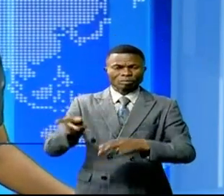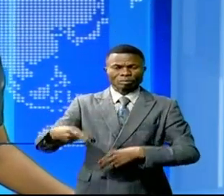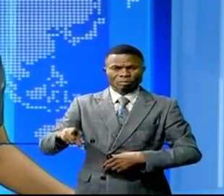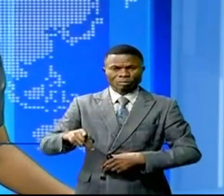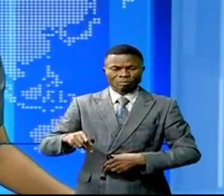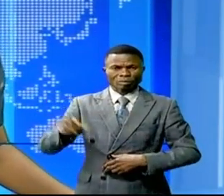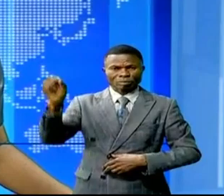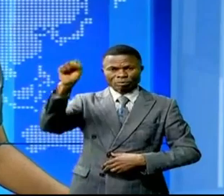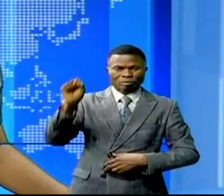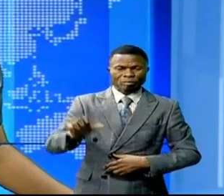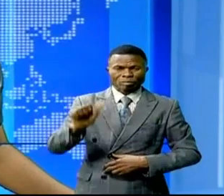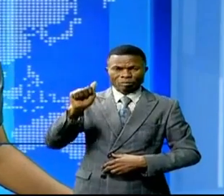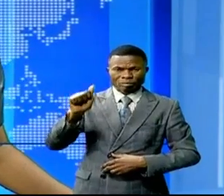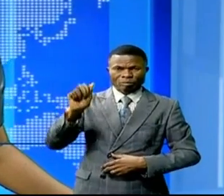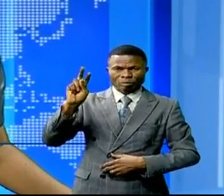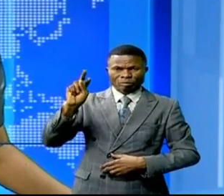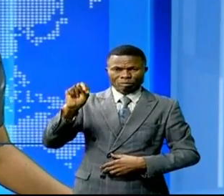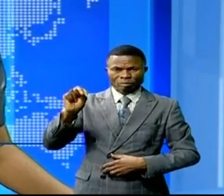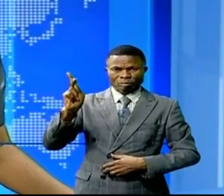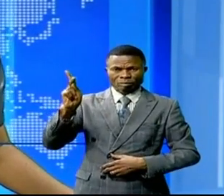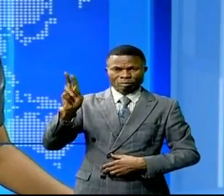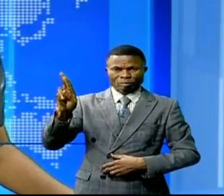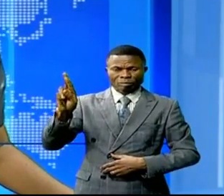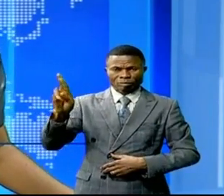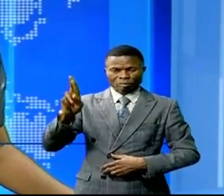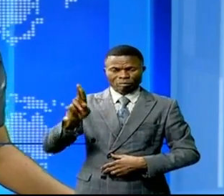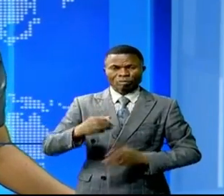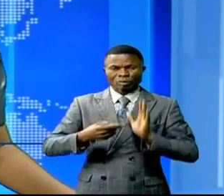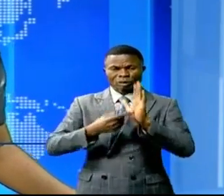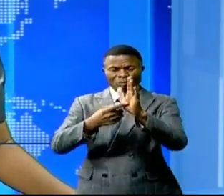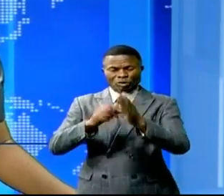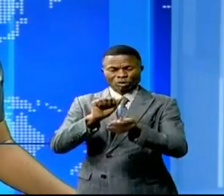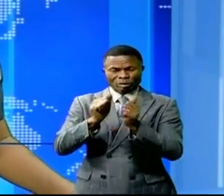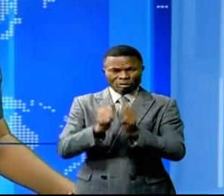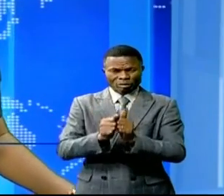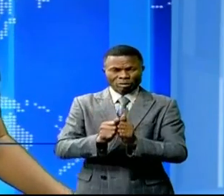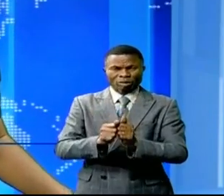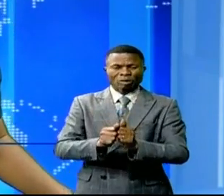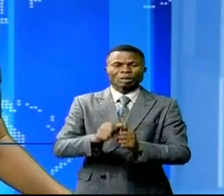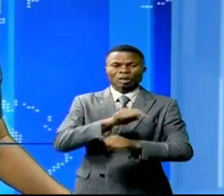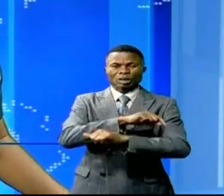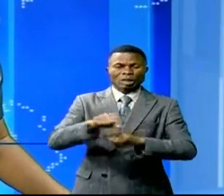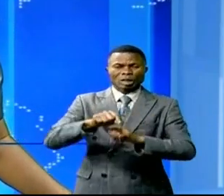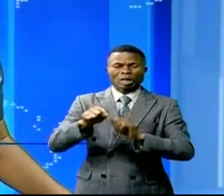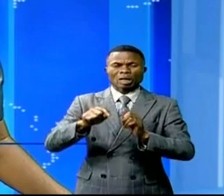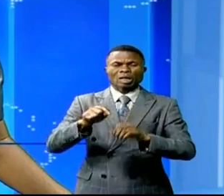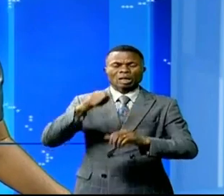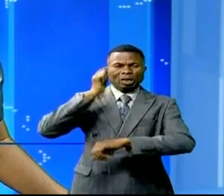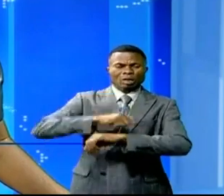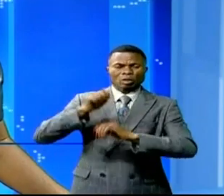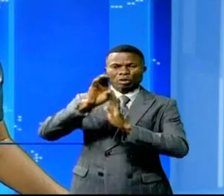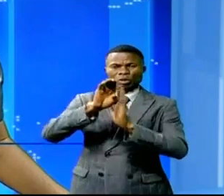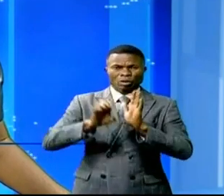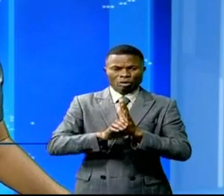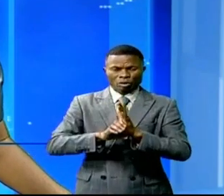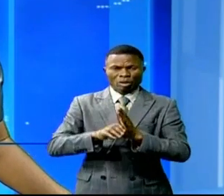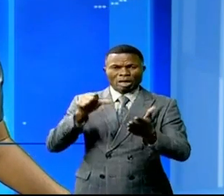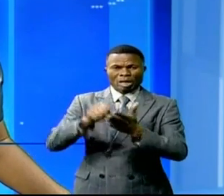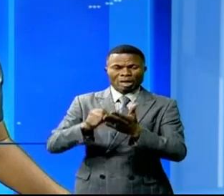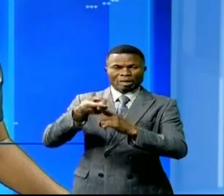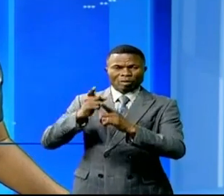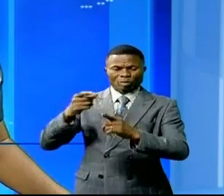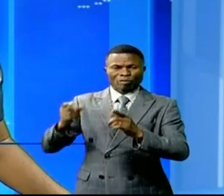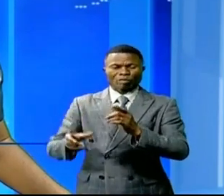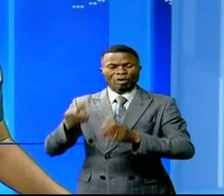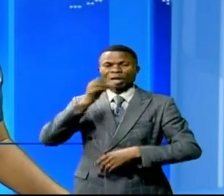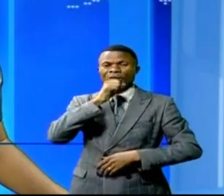ont exprimé leur soutien à la Cour constitutionnelle qui a débouté à la requête introduite par l'ex-gouverneur de la province du